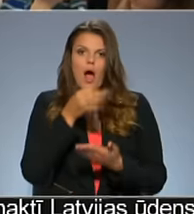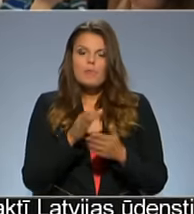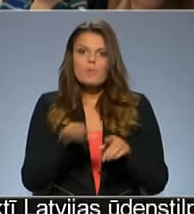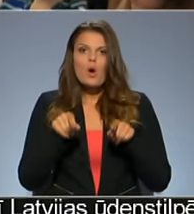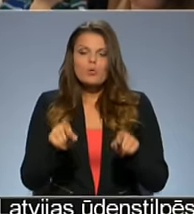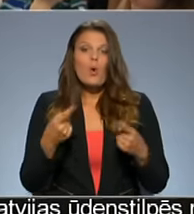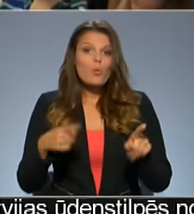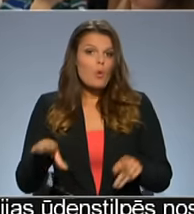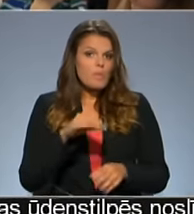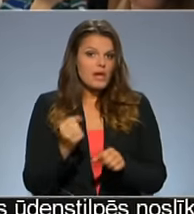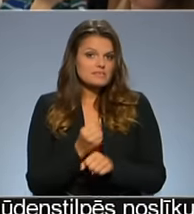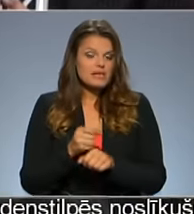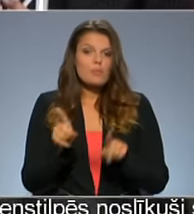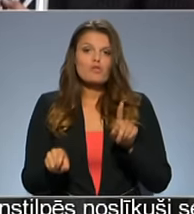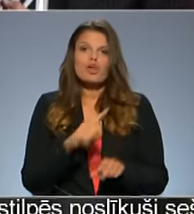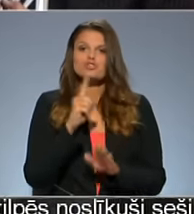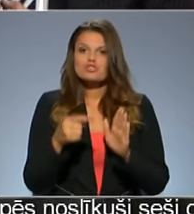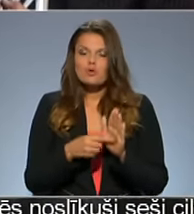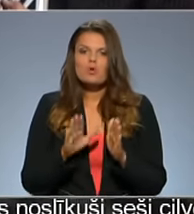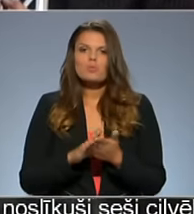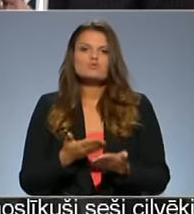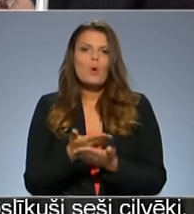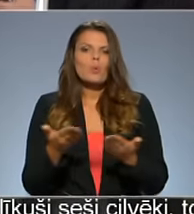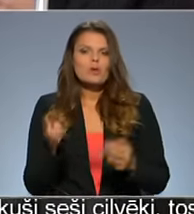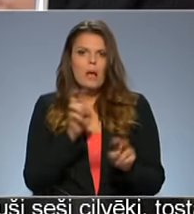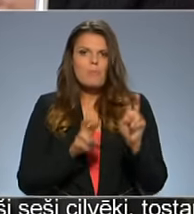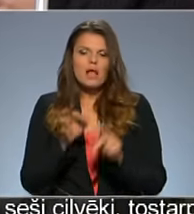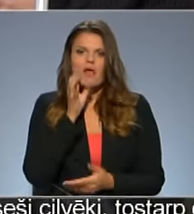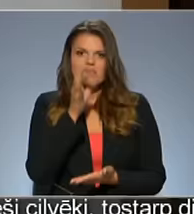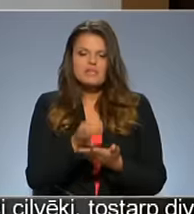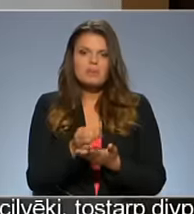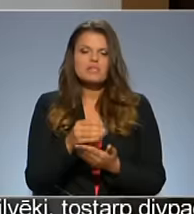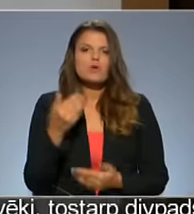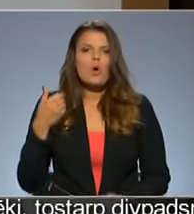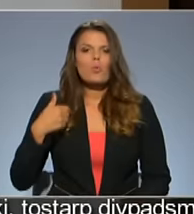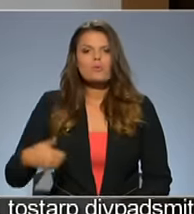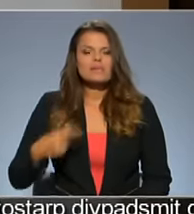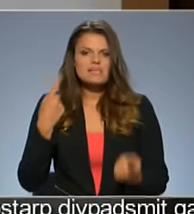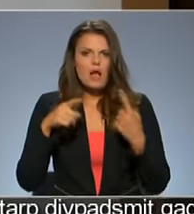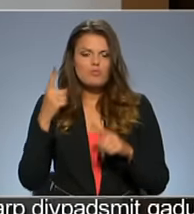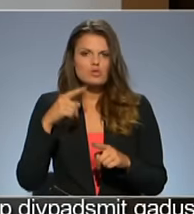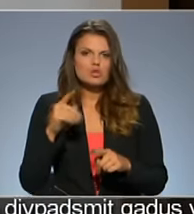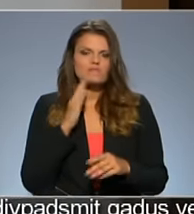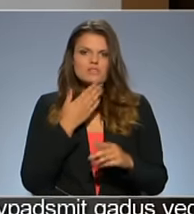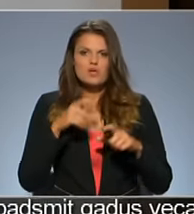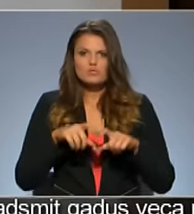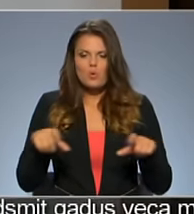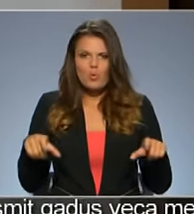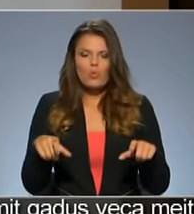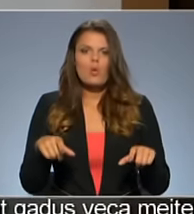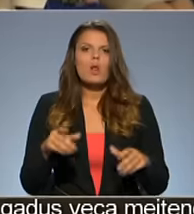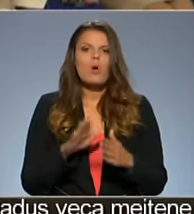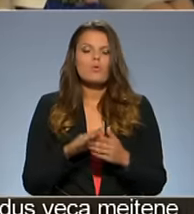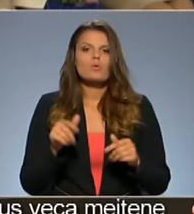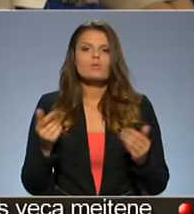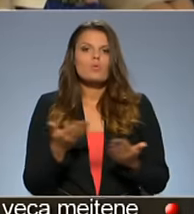tikai daži no jautājumiem, uz kuriem tika meklēts atbildes Kuldīgā radošās vasaras skolā. Tā notika Latvijas Mākslas akadēmijas ikvasaras plenēra